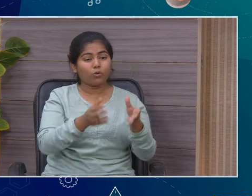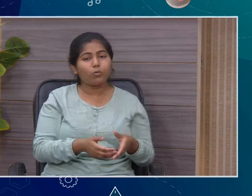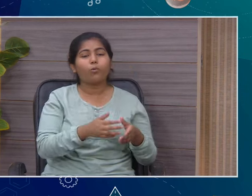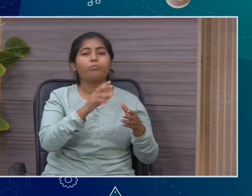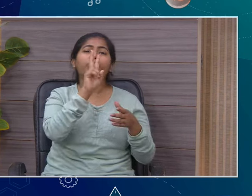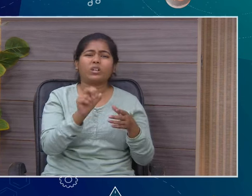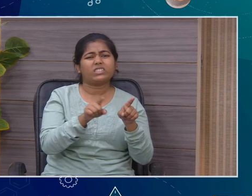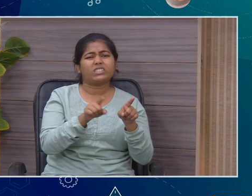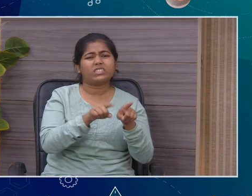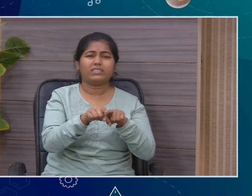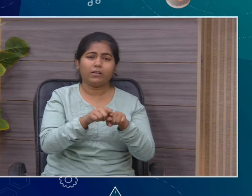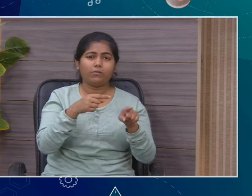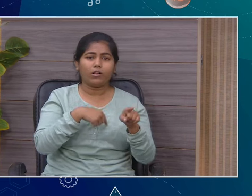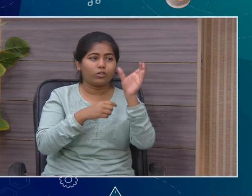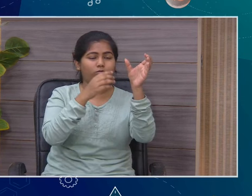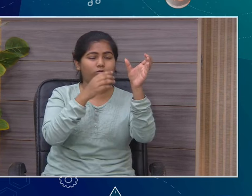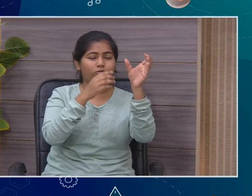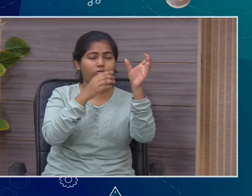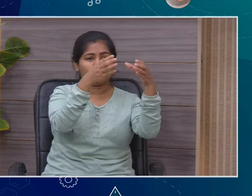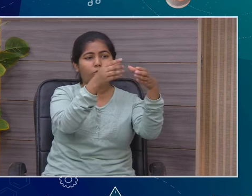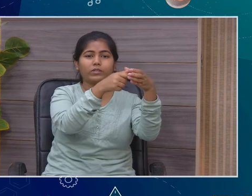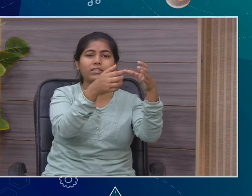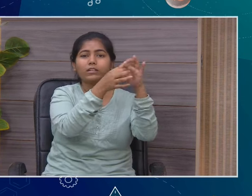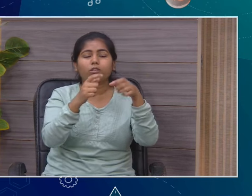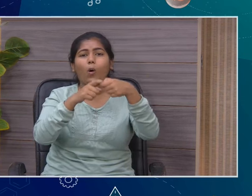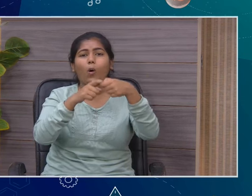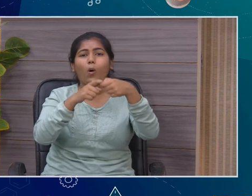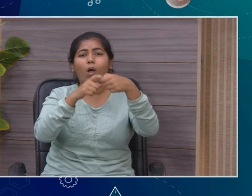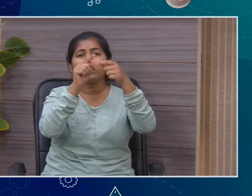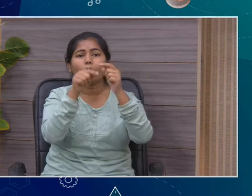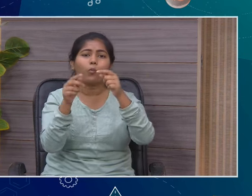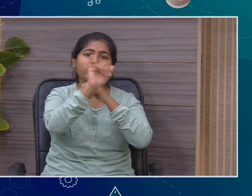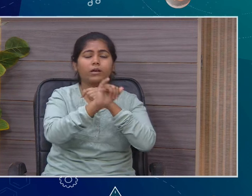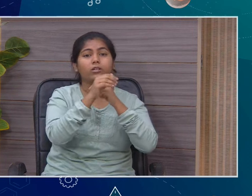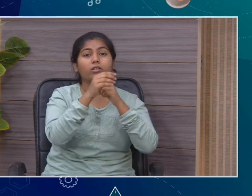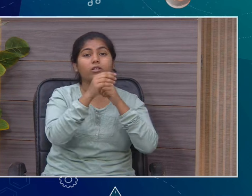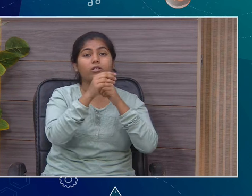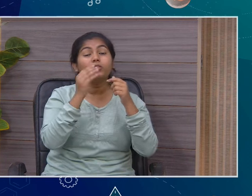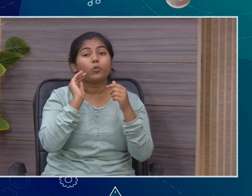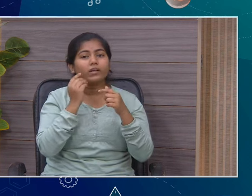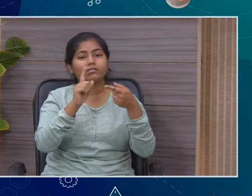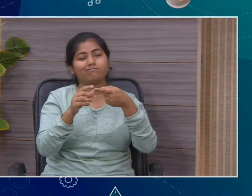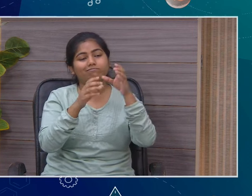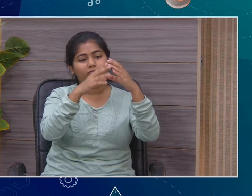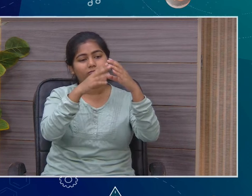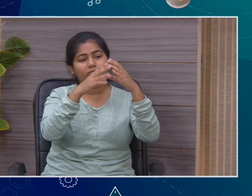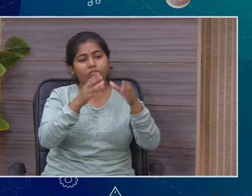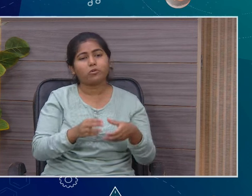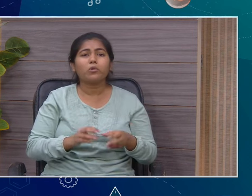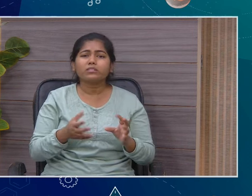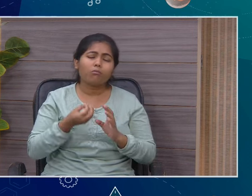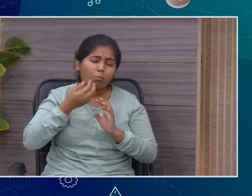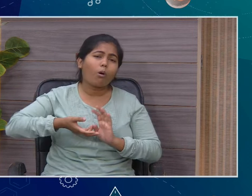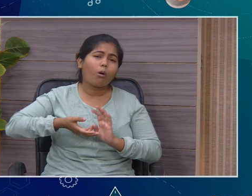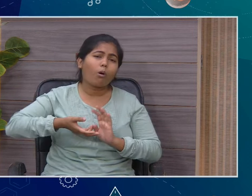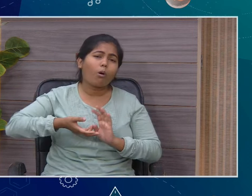ही ग्रुप के एलिमेंट्स की प्रॉपर्टी सिमिलर रहेंगी तो इन तत्वों की जो ग्रुपिंग की क्लासिफिकेशन की शुरुआत थी ये बहुत पहले शुरू हो गई